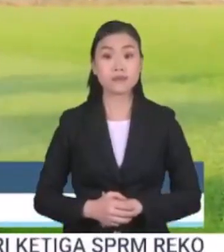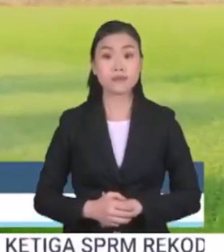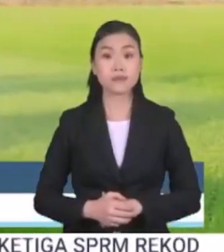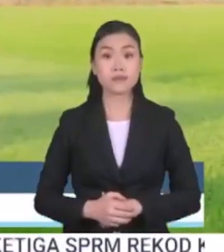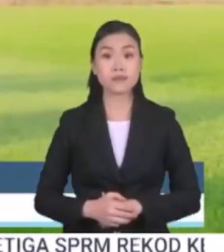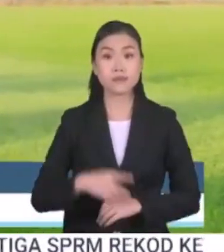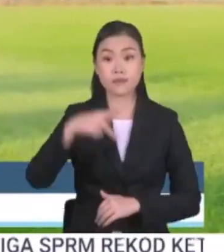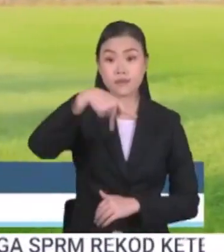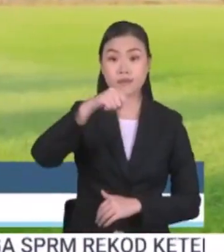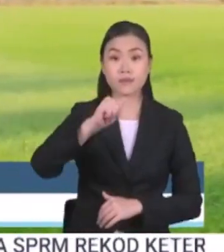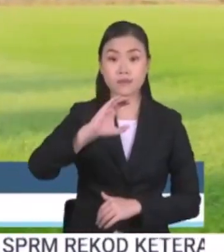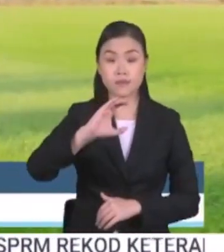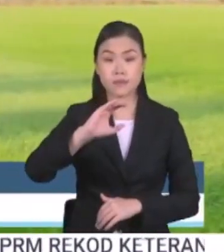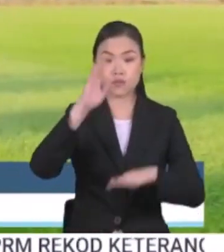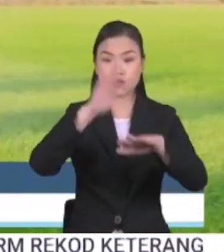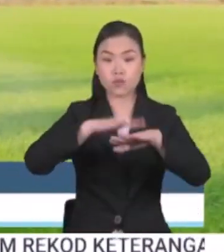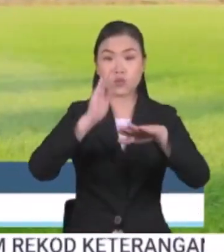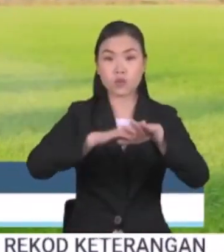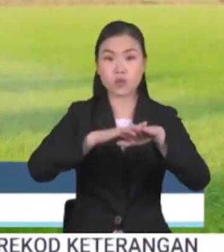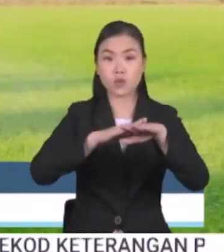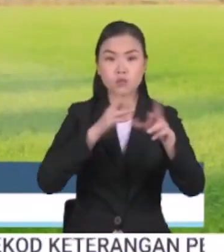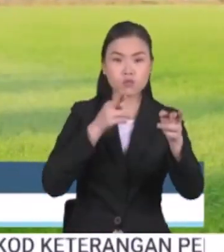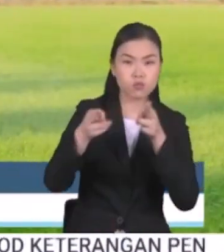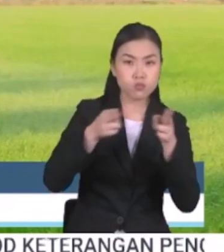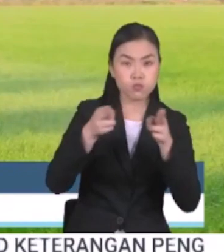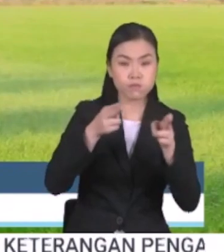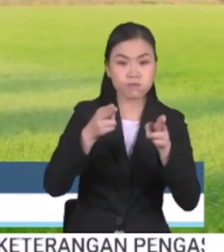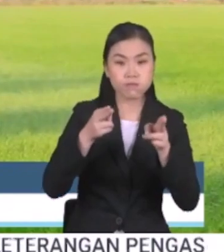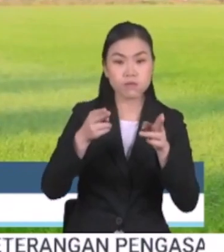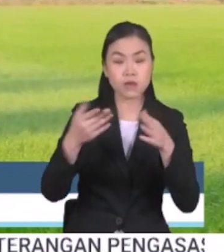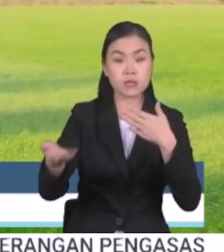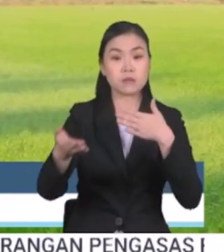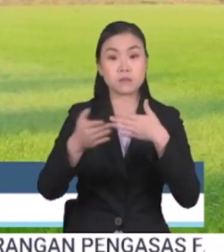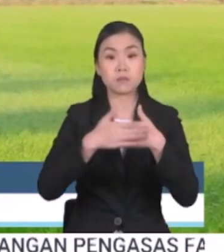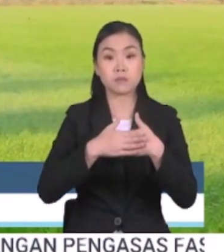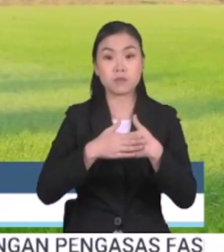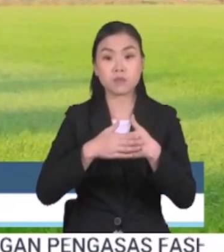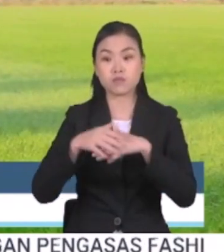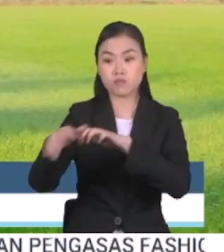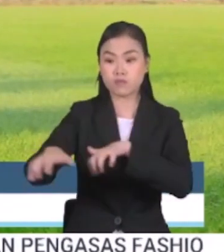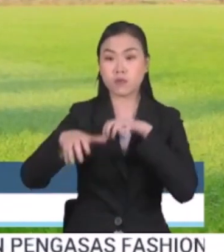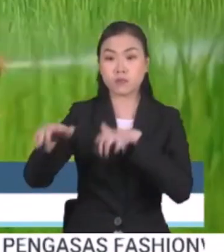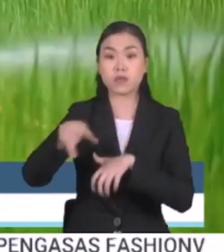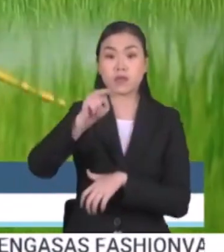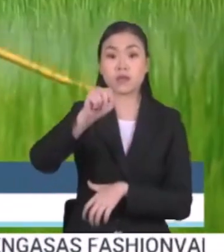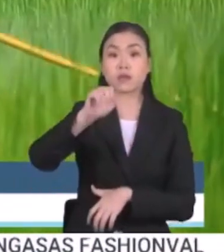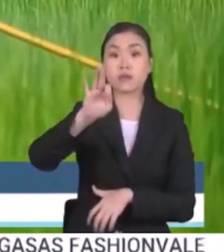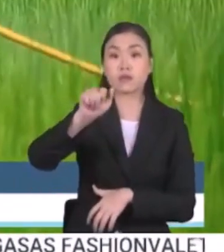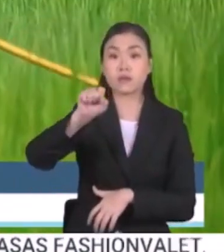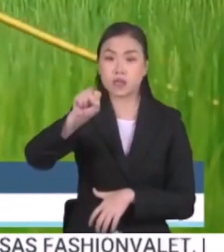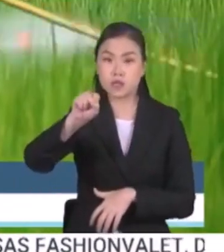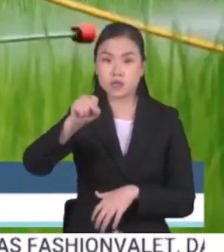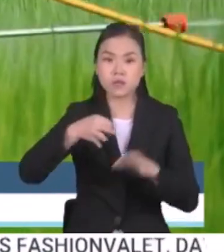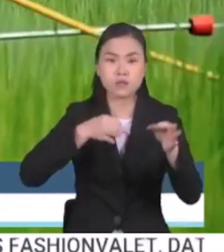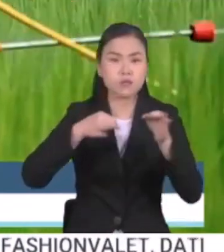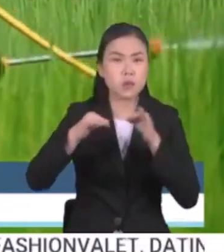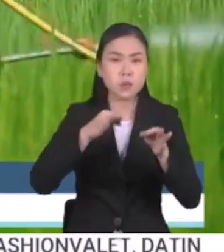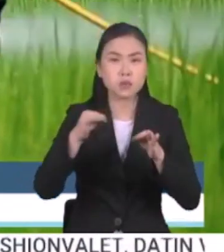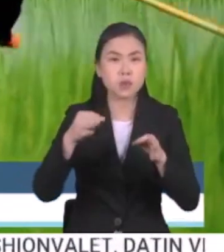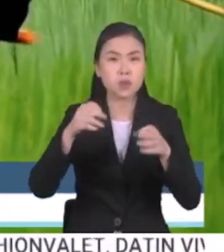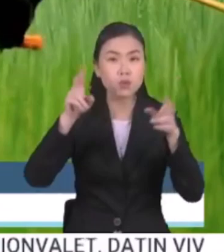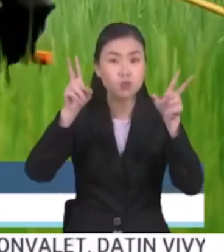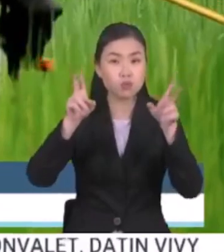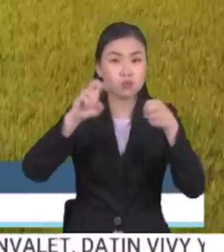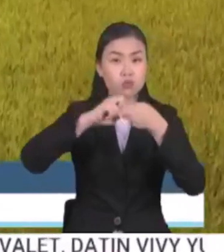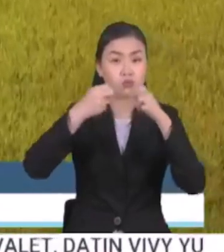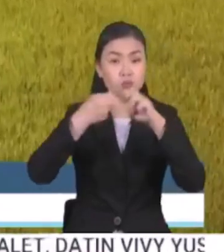Dalam pada itu, PAC turut memanggil semula Pengurusan Pertubuhan Peladang Kebangsaan, NAFAS, bagi menjelaskan isu yang sedang